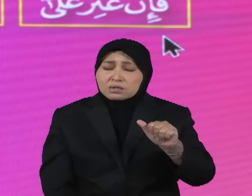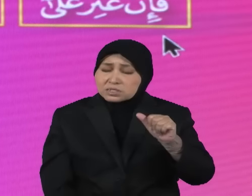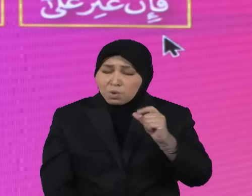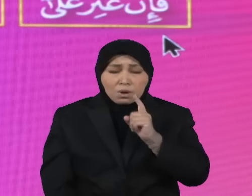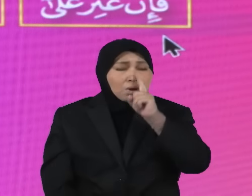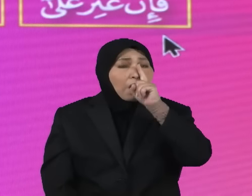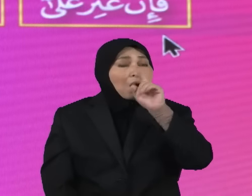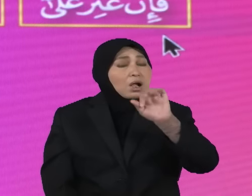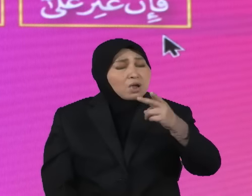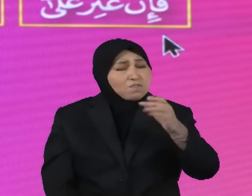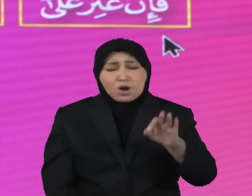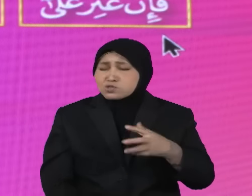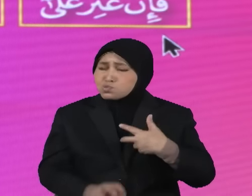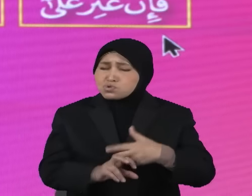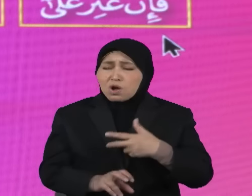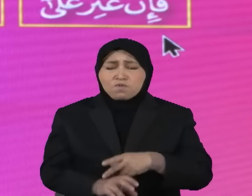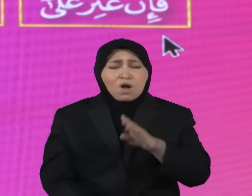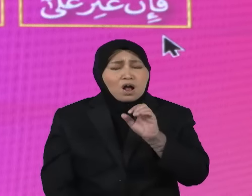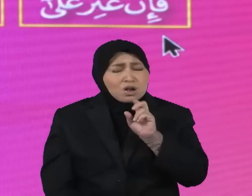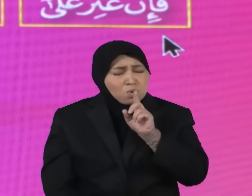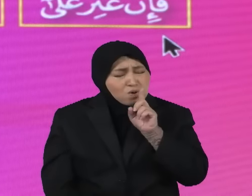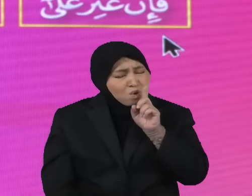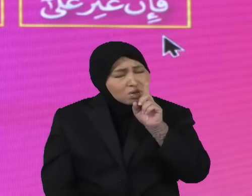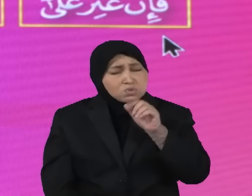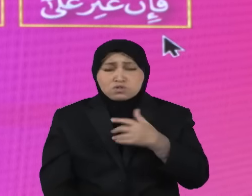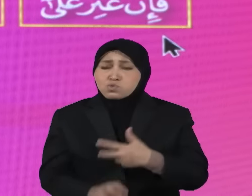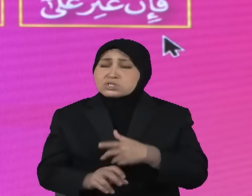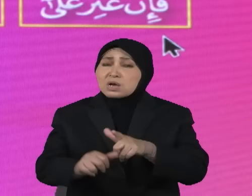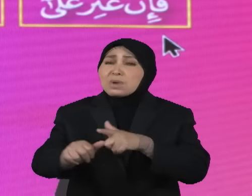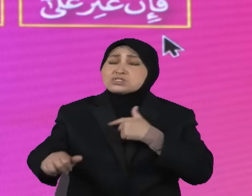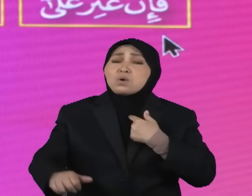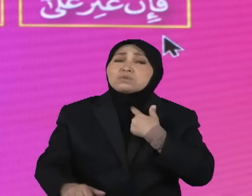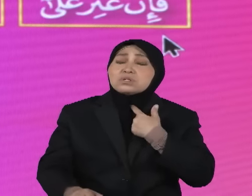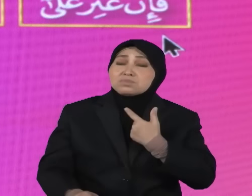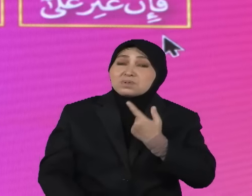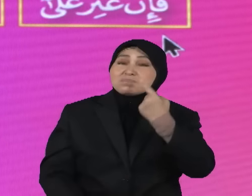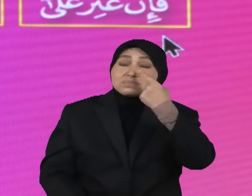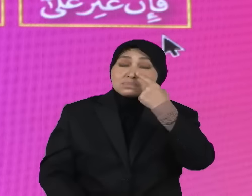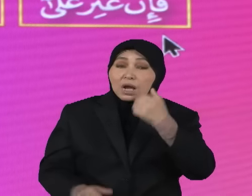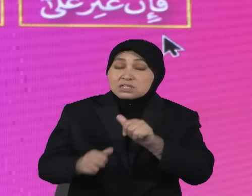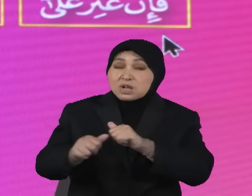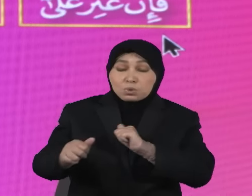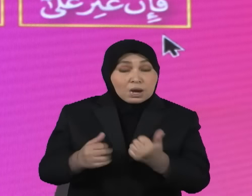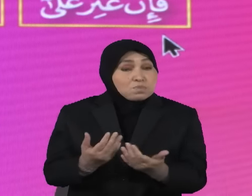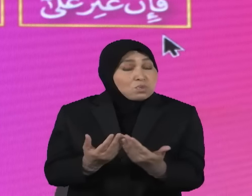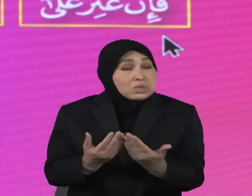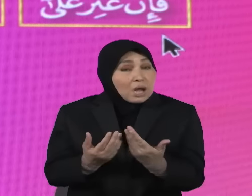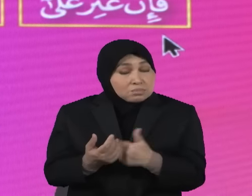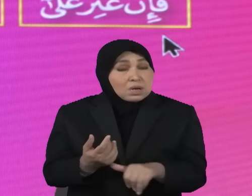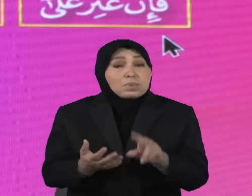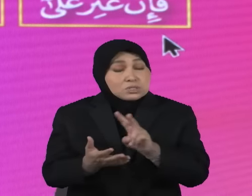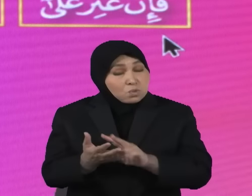dengung, ikhfa, Allah payah. Fa'in'u. Susah sebab jauh. Jadi kita baca dengan mudah. Mudah baca Quran